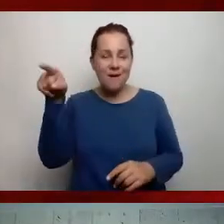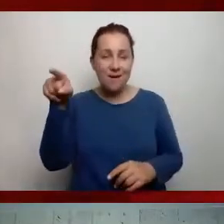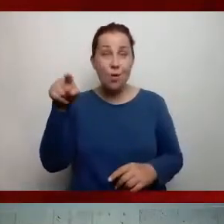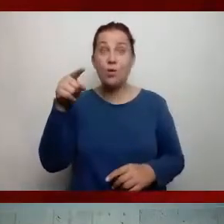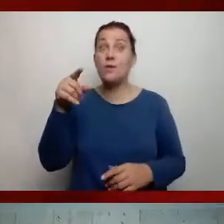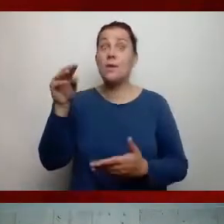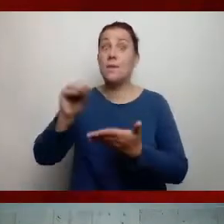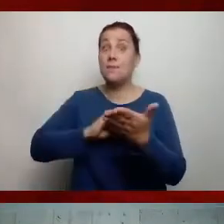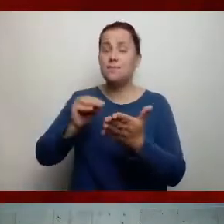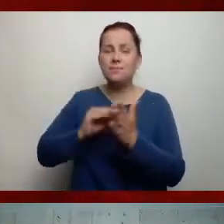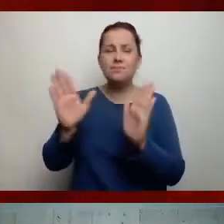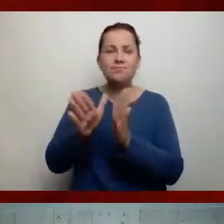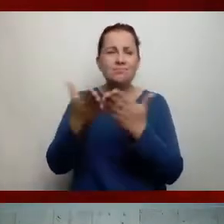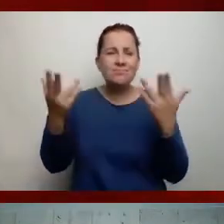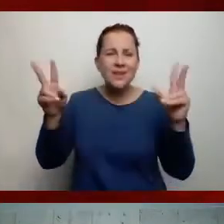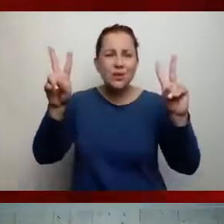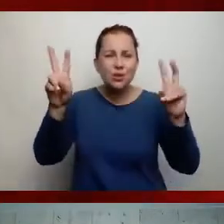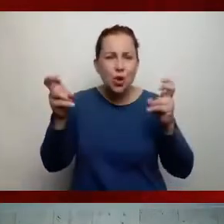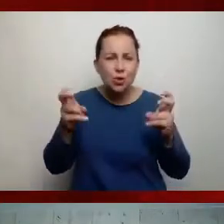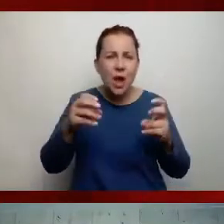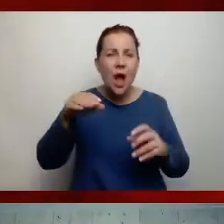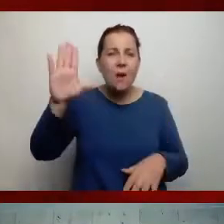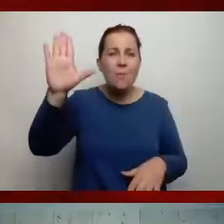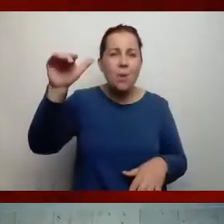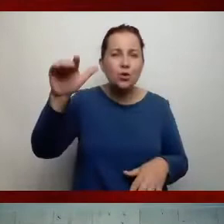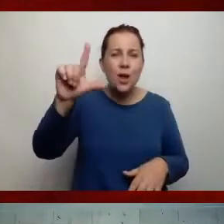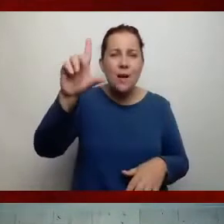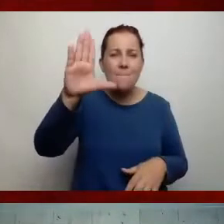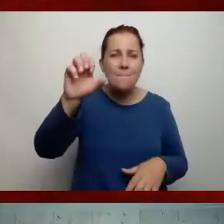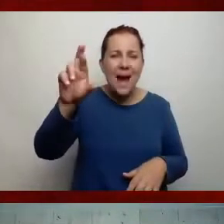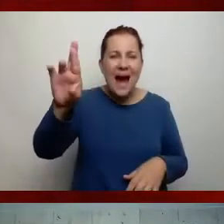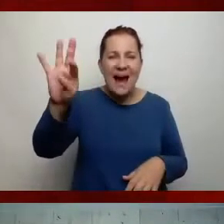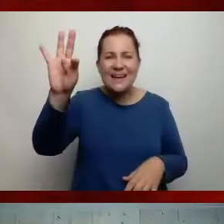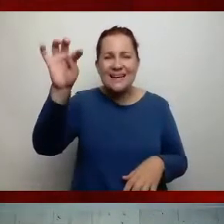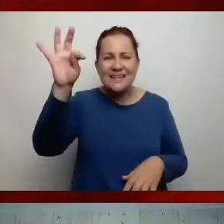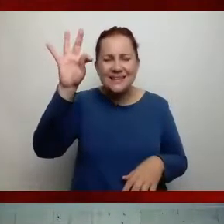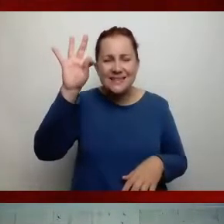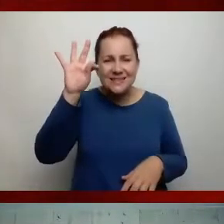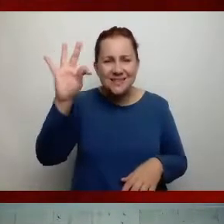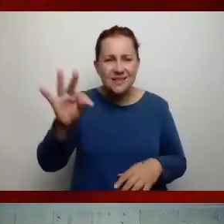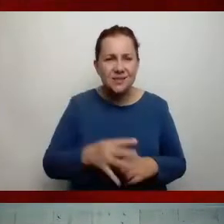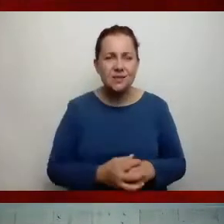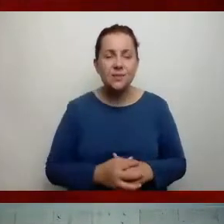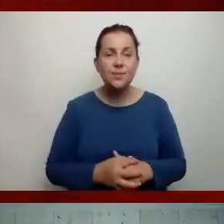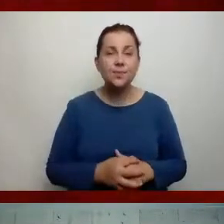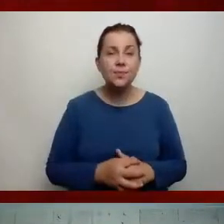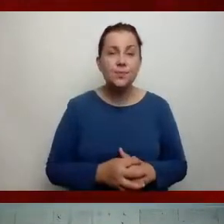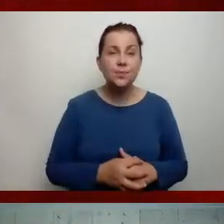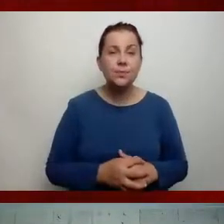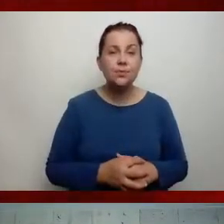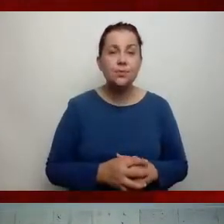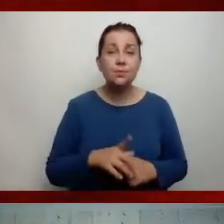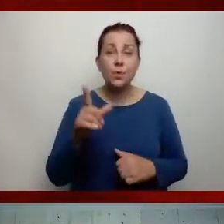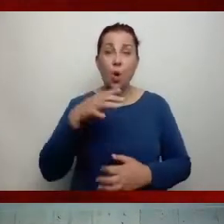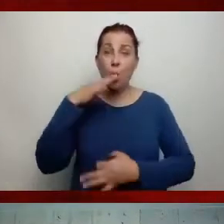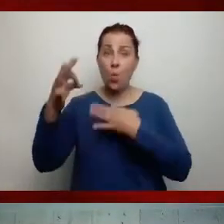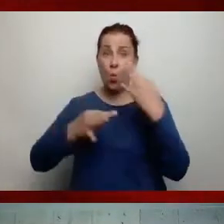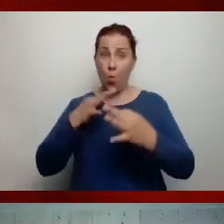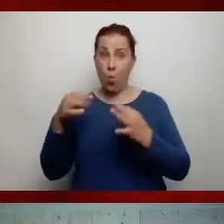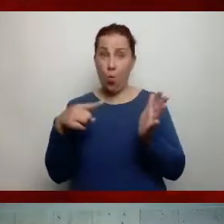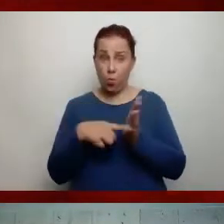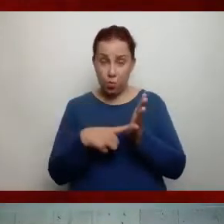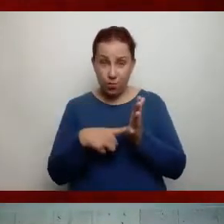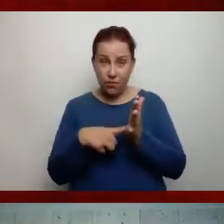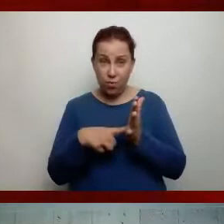książce Pożegnanie Barda z 95 roku, Rozmowa z Grażyną Preder, że utwór Autoportret